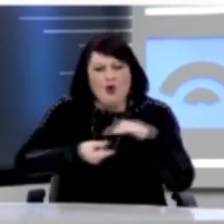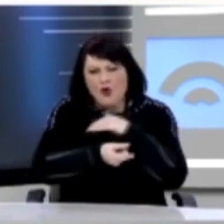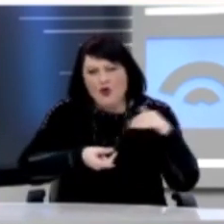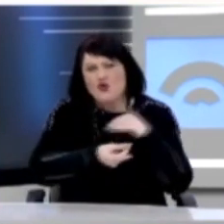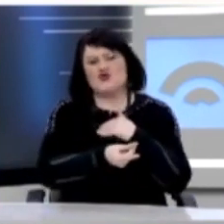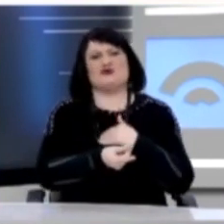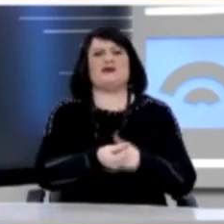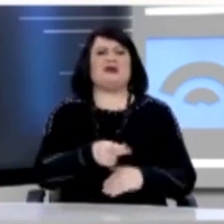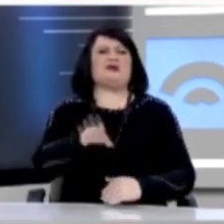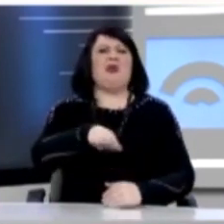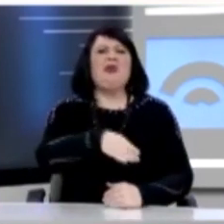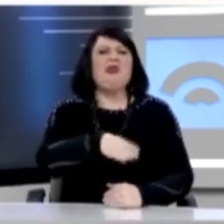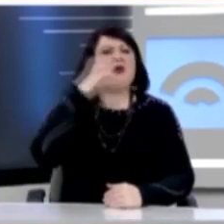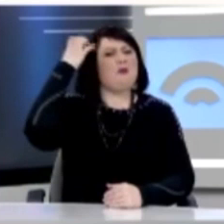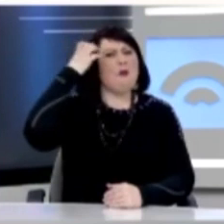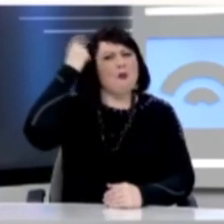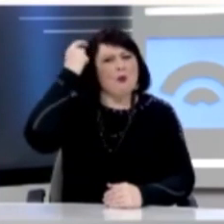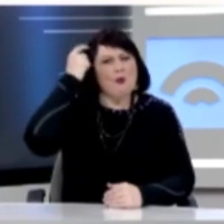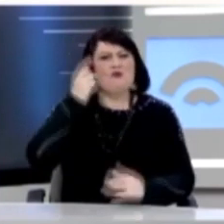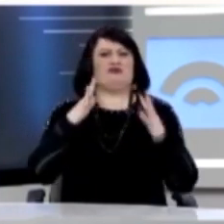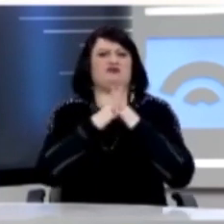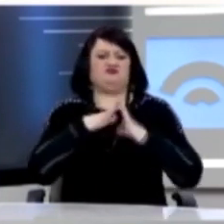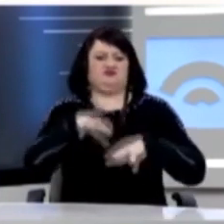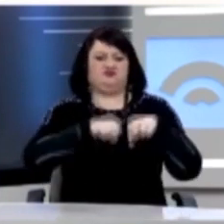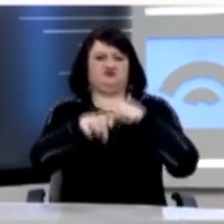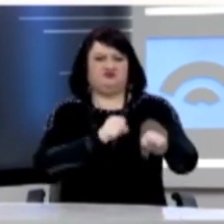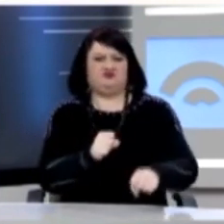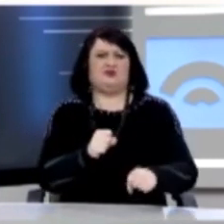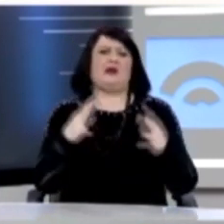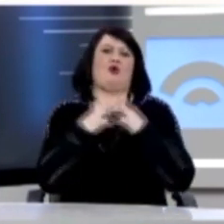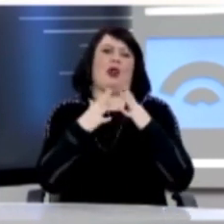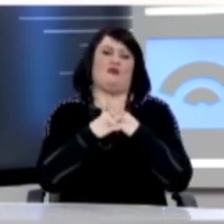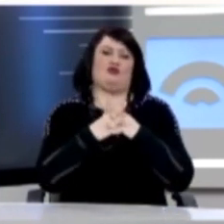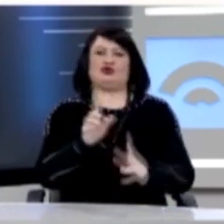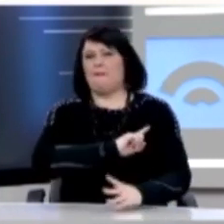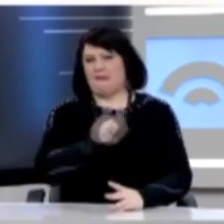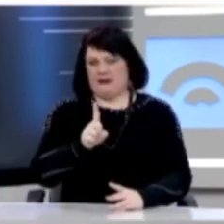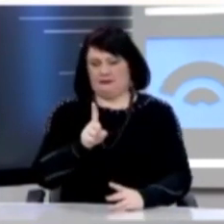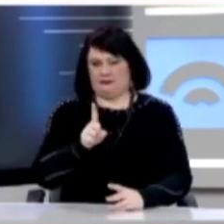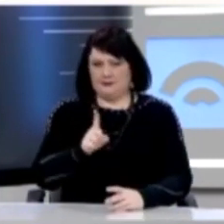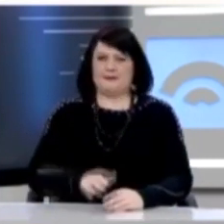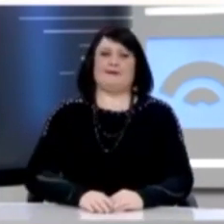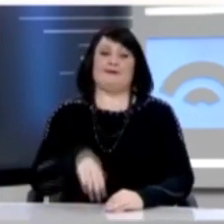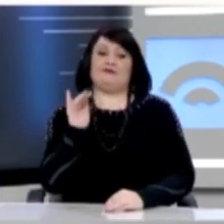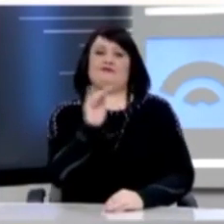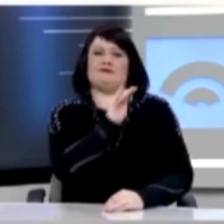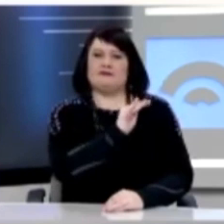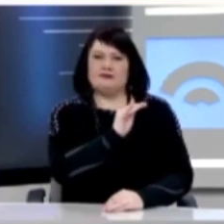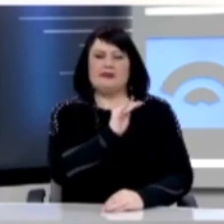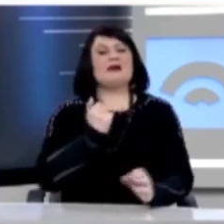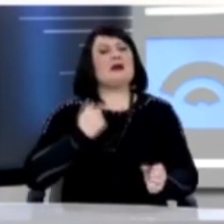μορφωτική πολιτιστική υποβάθμιση, επεμβάσεις και ιμπεριαλιστικούς πολέμους. Καλούμε σε ενίσχυση